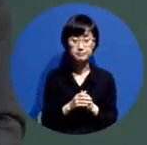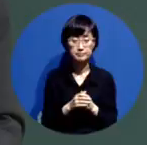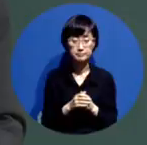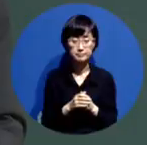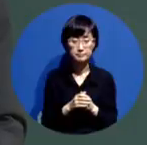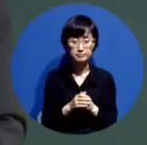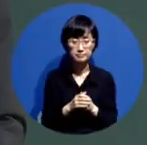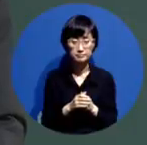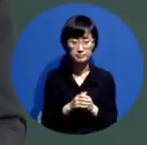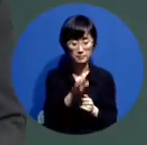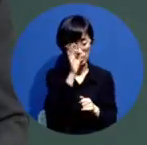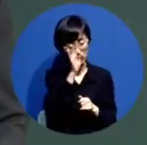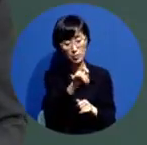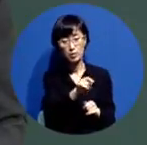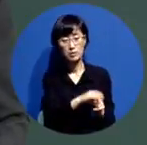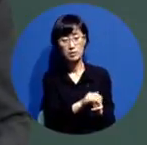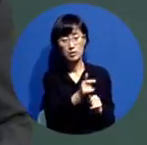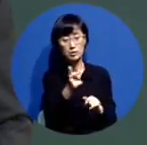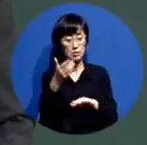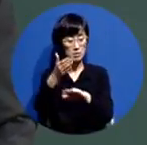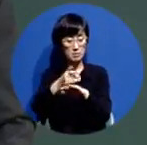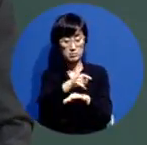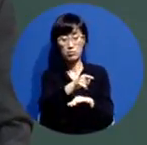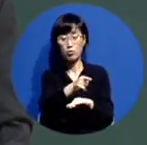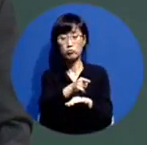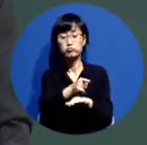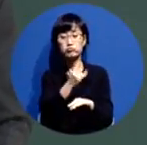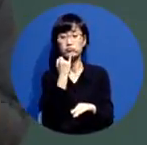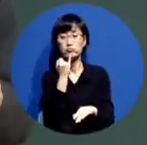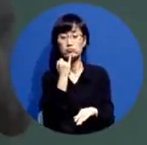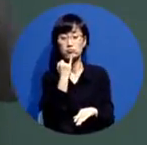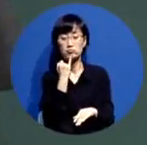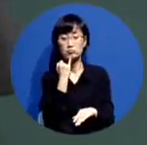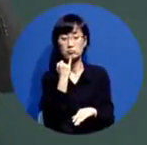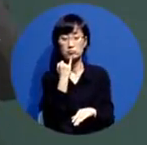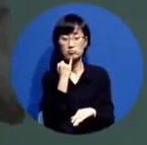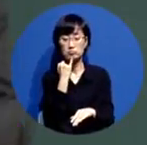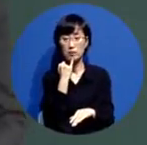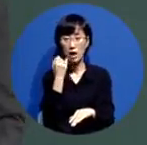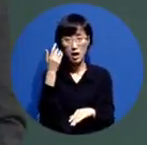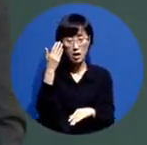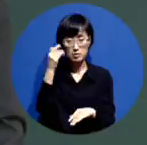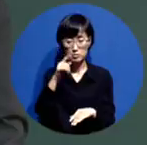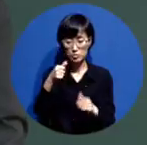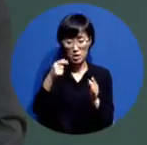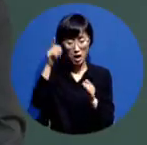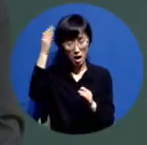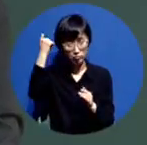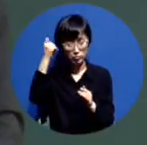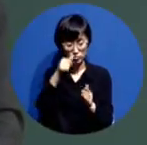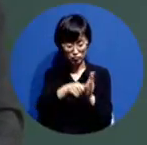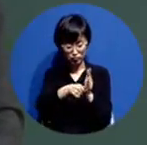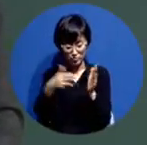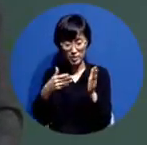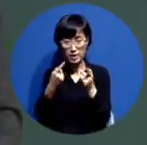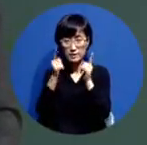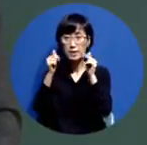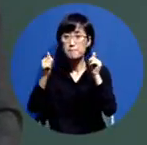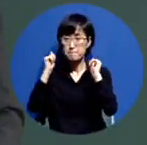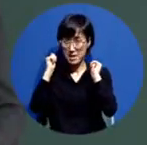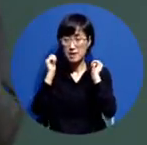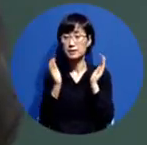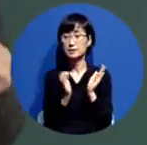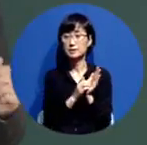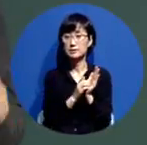렘넌트他去了首尔大学。 얼마나 참 감사한 일입니까? 不知道该多么感谢。 한국 최고의 대학을 갔어요. 是我们国家最棒的大学。 그리고